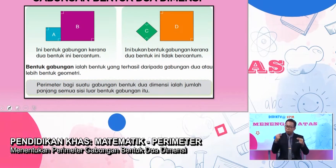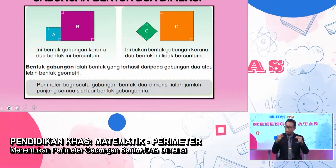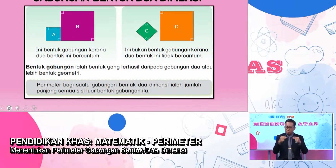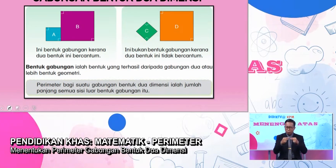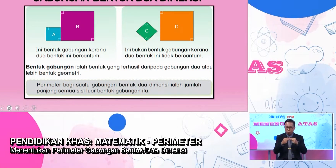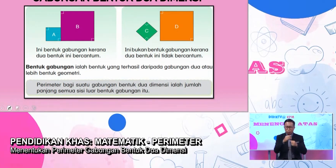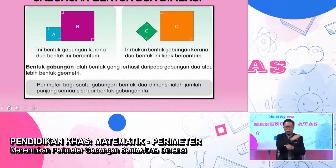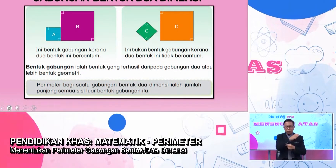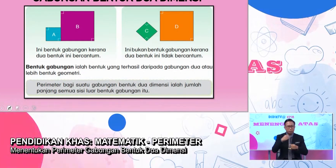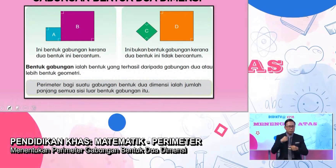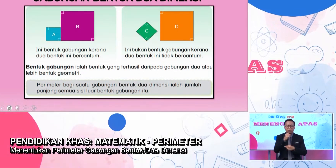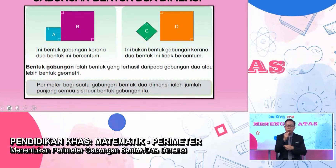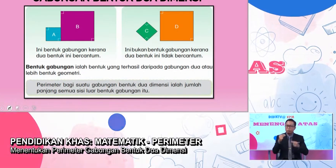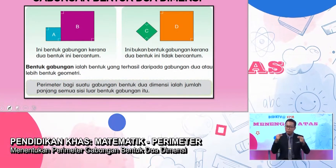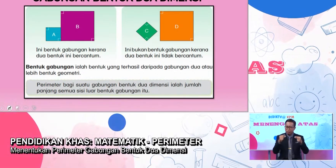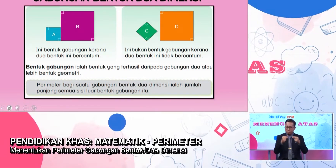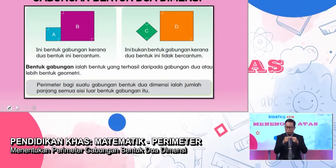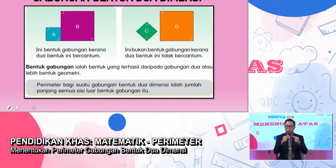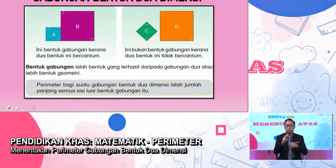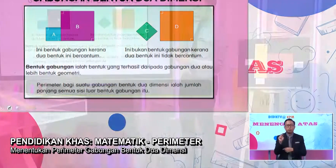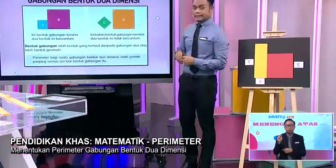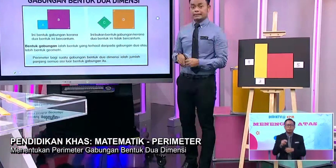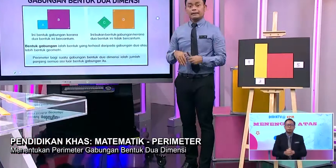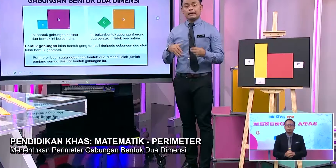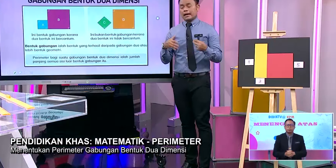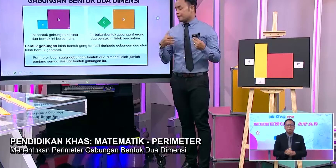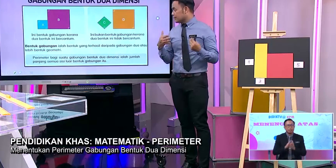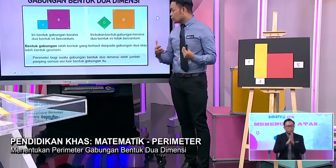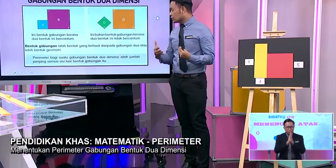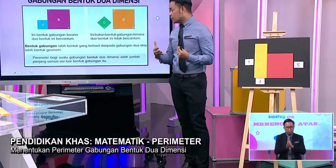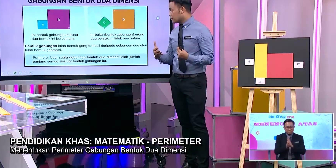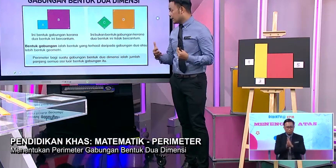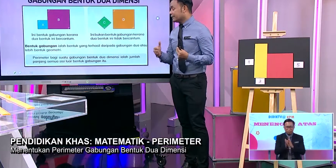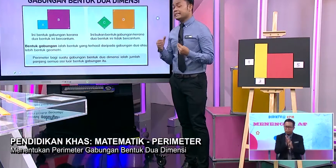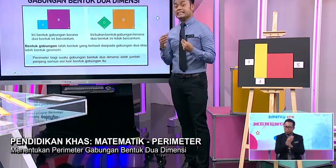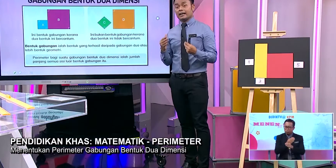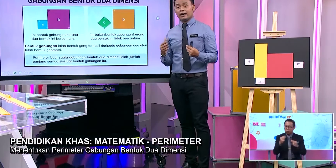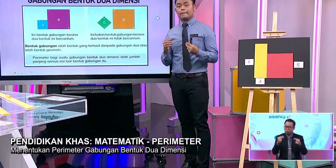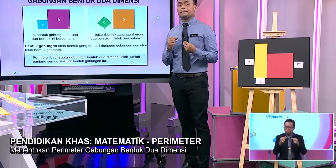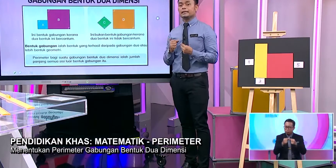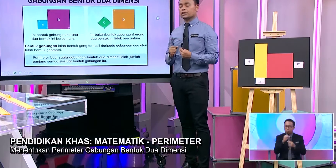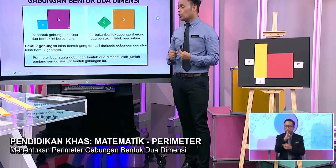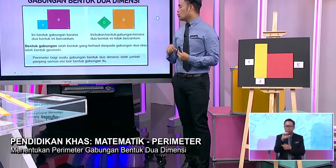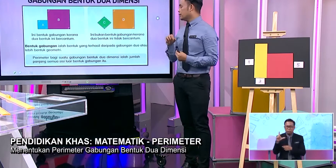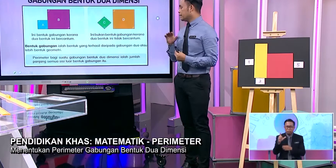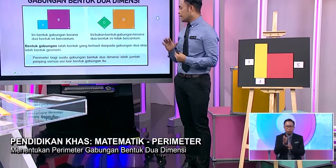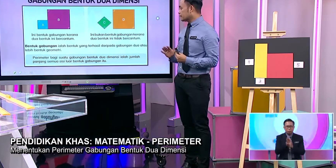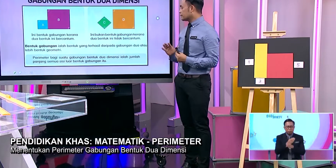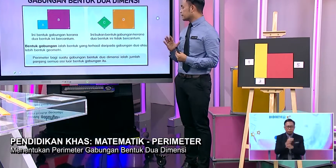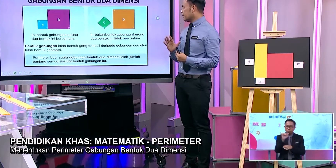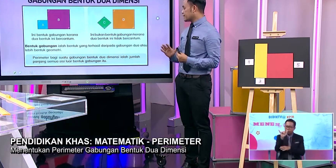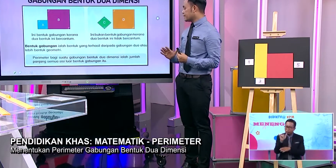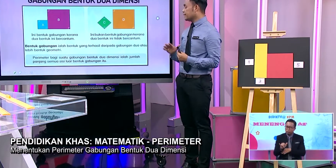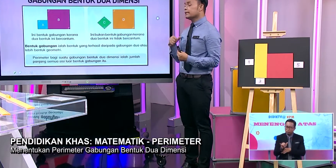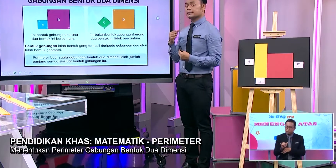dan tentu bukan gabungan baik cego sedang pahami bentuk gabungan ialah bentuk yang